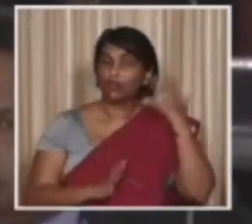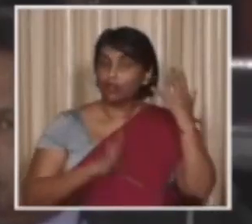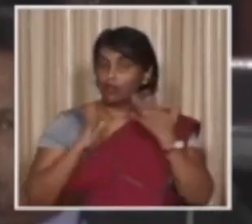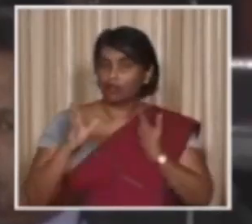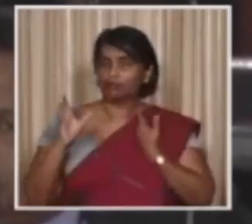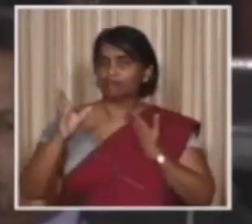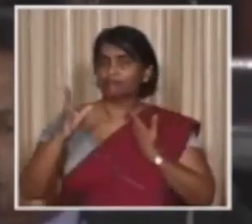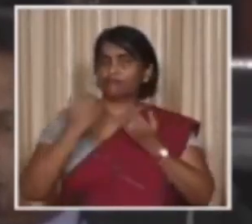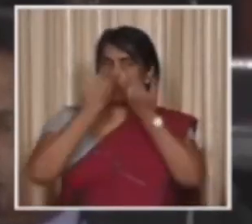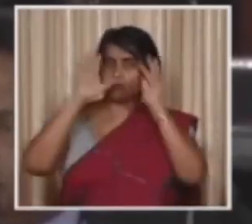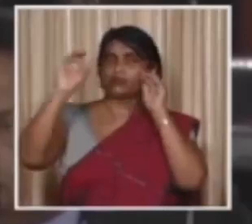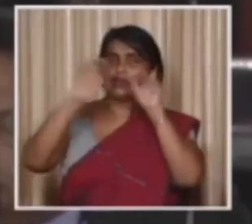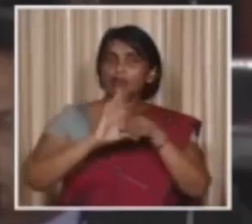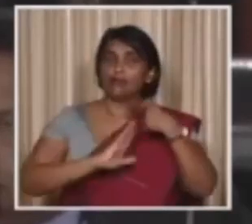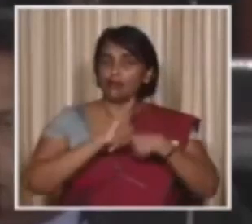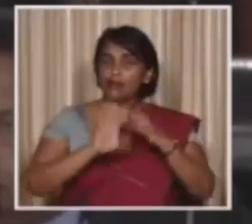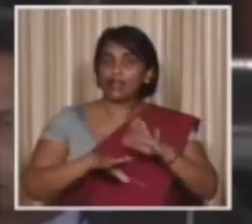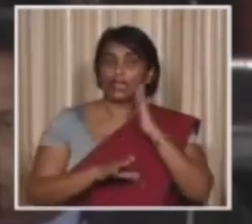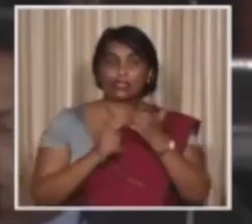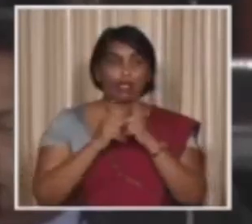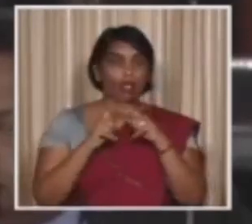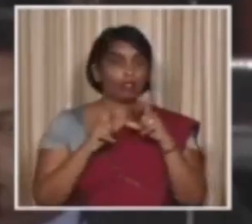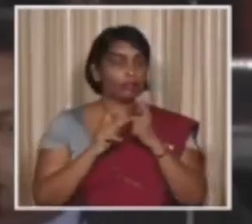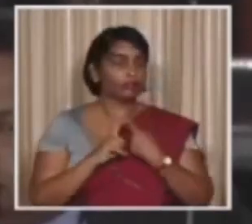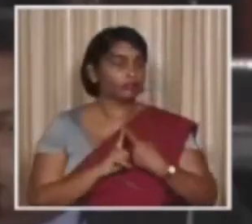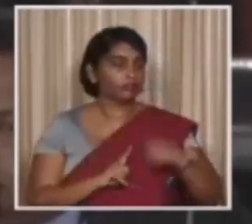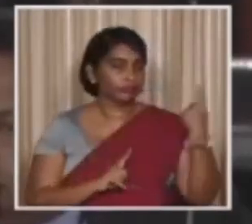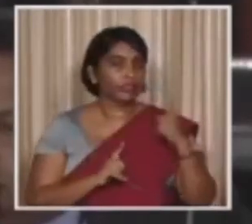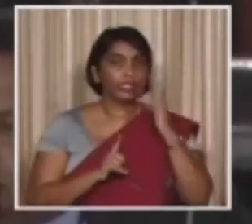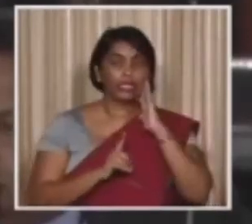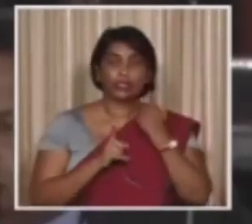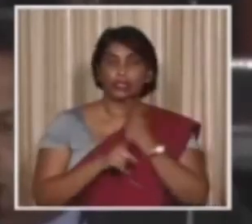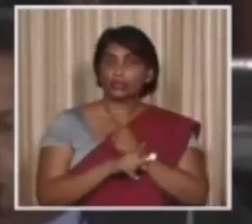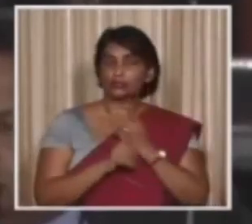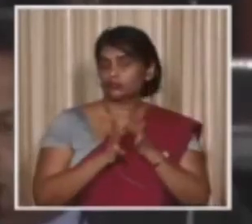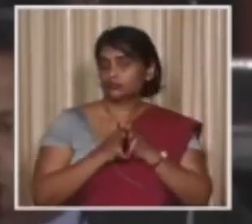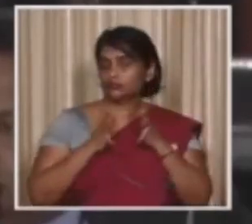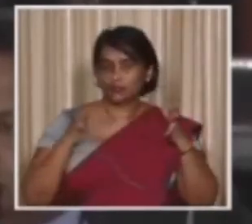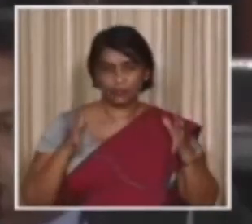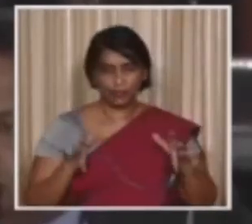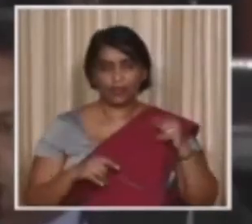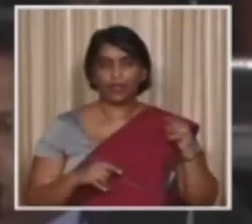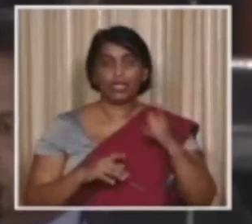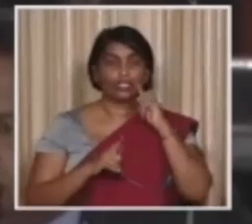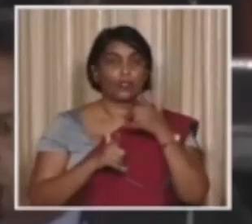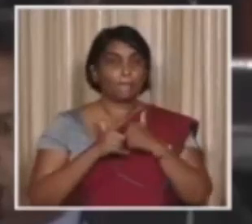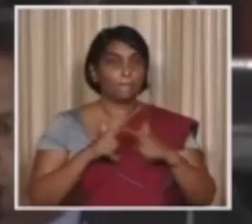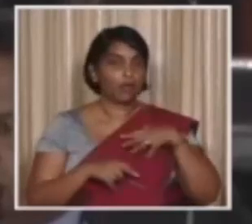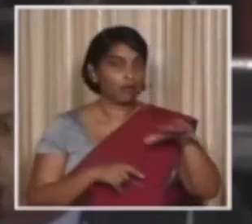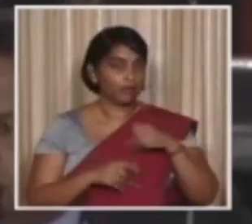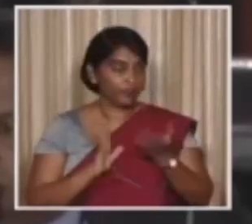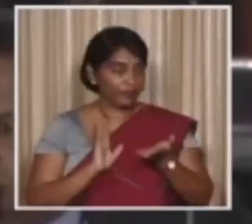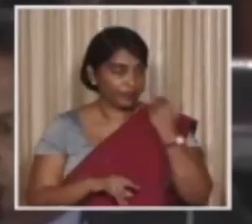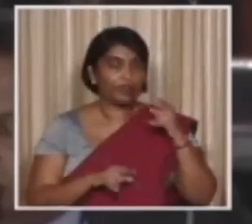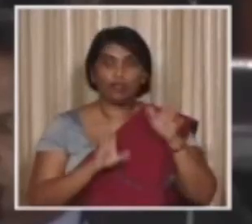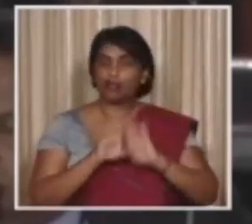යන්න. අපේ රටේ දරුවන්ගේ ඉංග්‍රීසි අධ්‍යාපනය දියුණු කරන්න ඒ ඉංග්‍රීසි ගුරුවරු ප්‍රමාණය වැඩි කරලා ඒ ඉංග්‍රීසි භාවිතය වැඩි කරලා